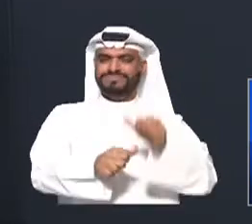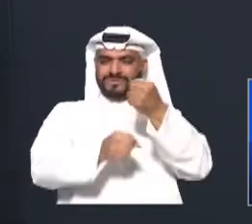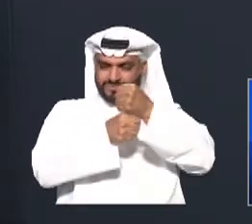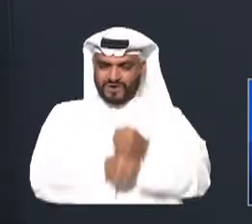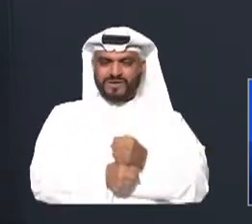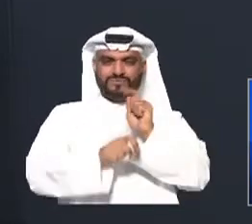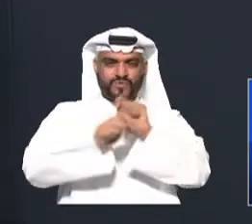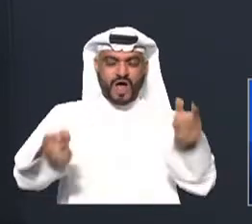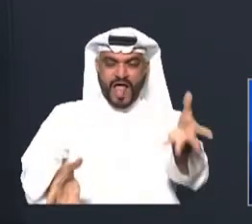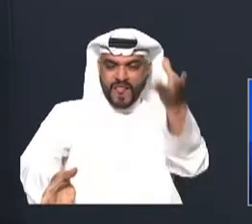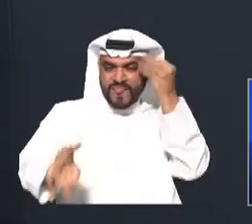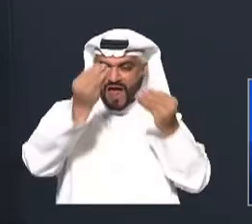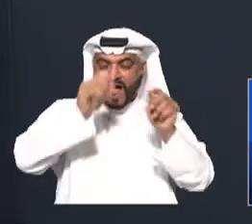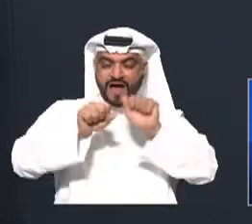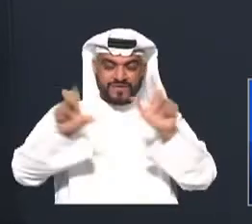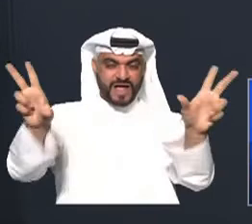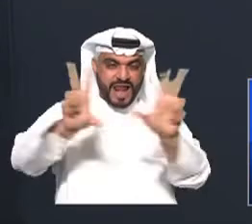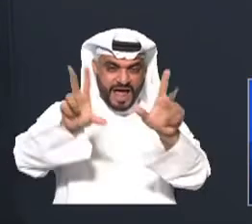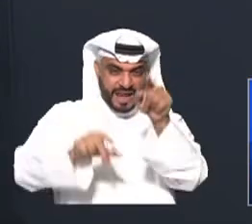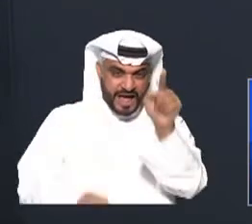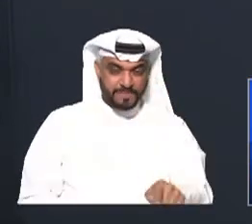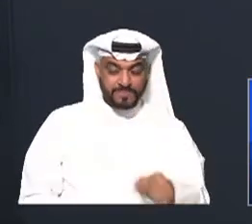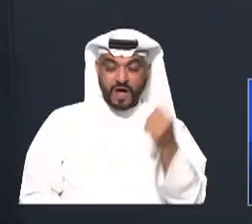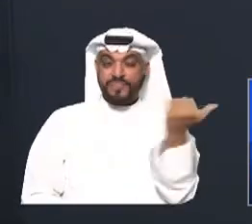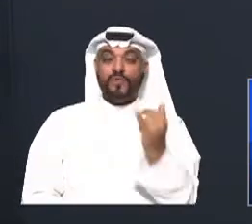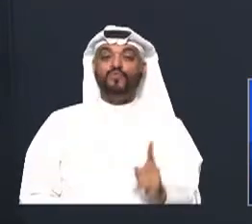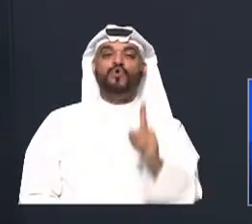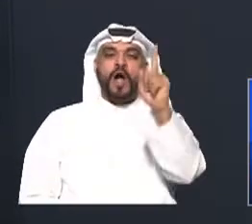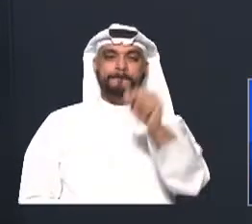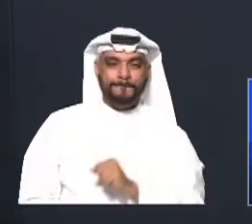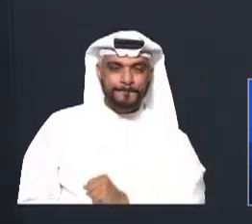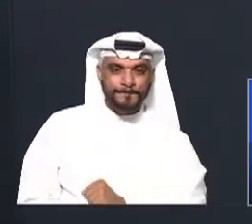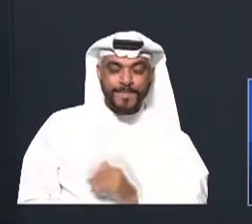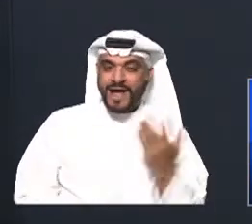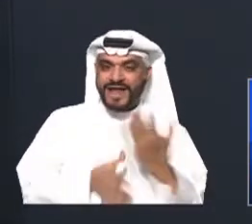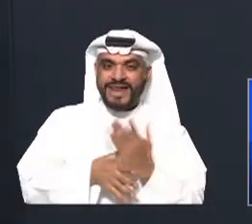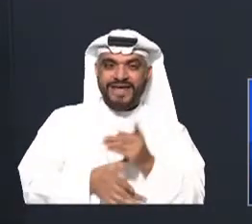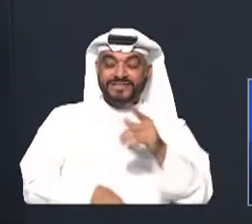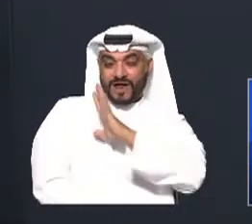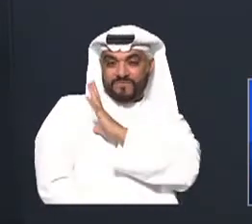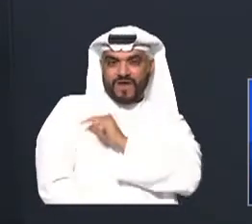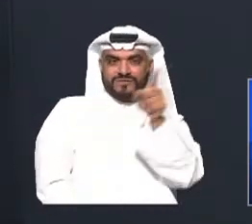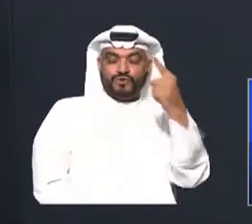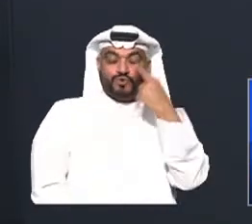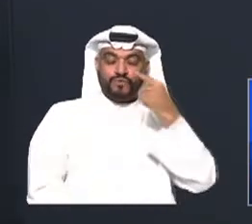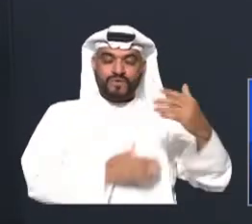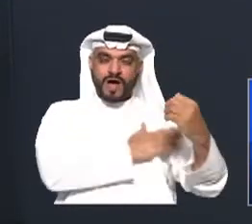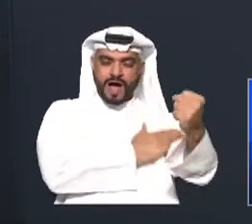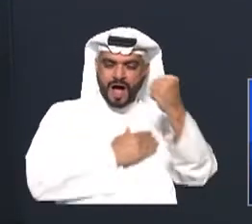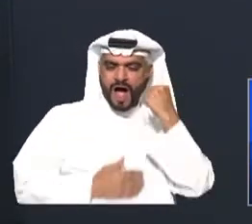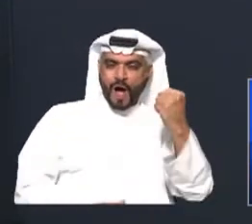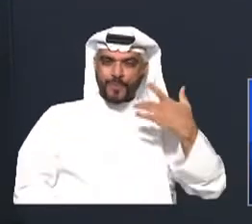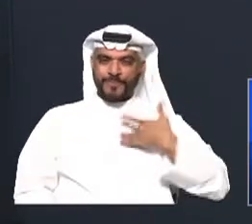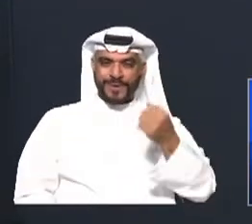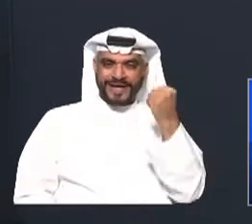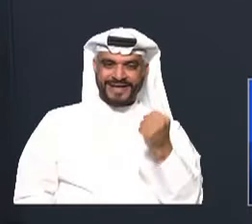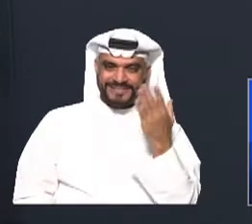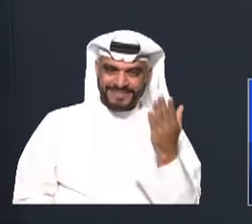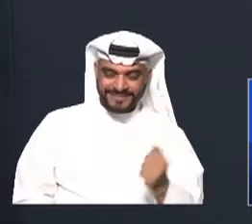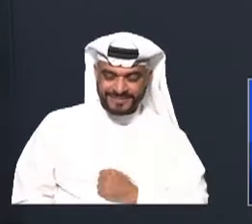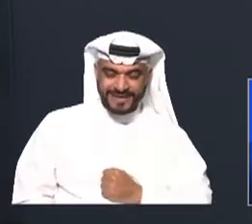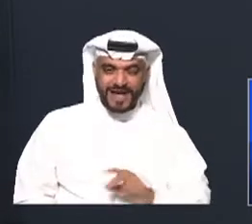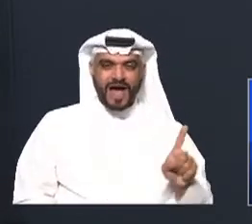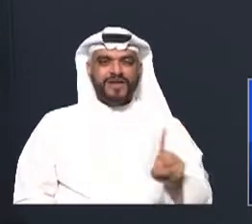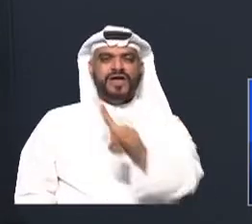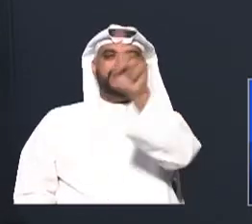أو ثقافي وإعلامي، هو فعل مهم، مهم إلى درجة لا تتخيلها. وأنا هنا أسأل،